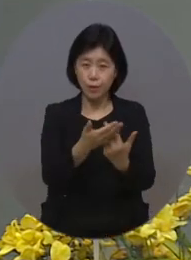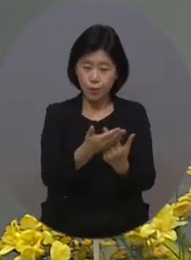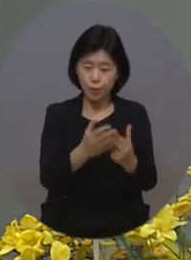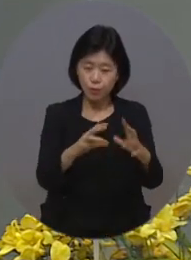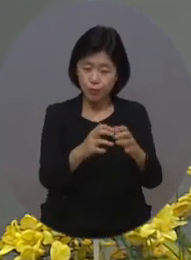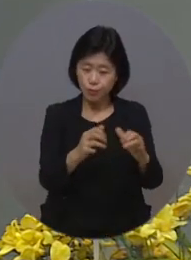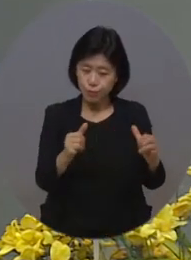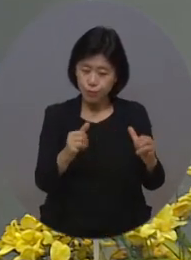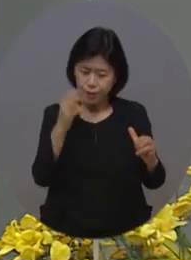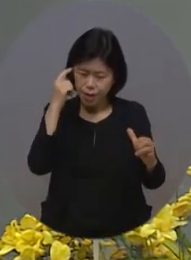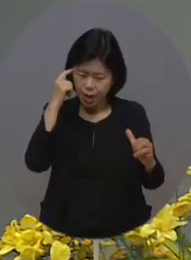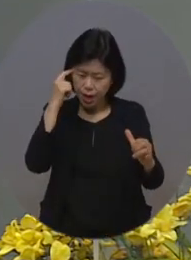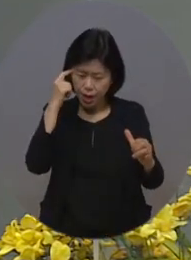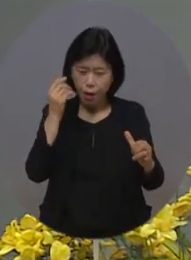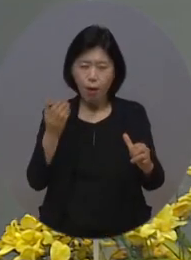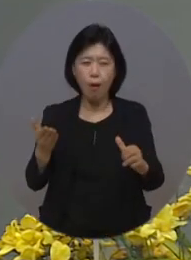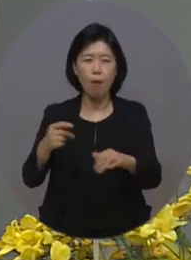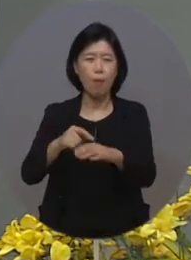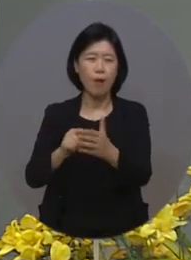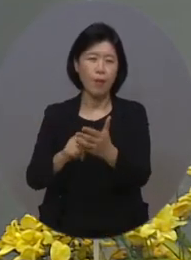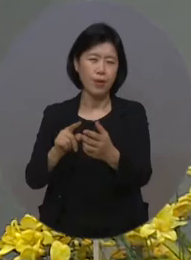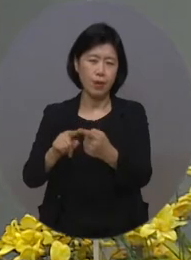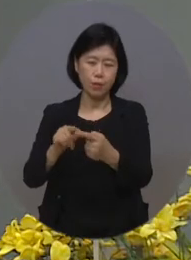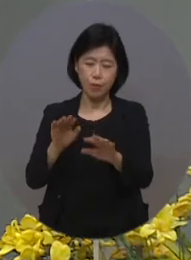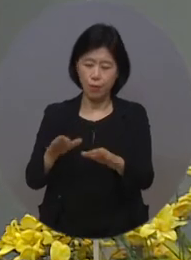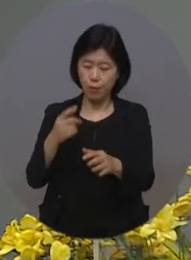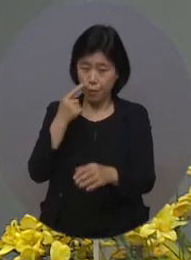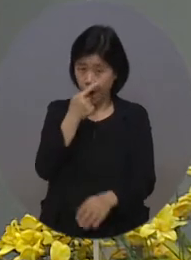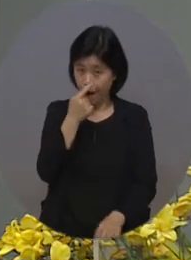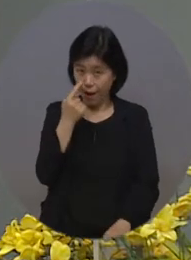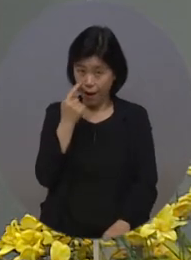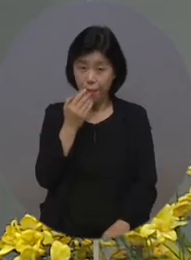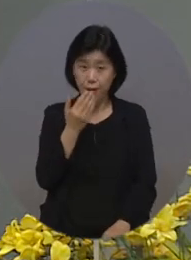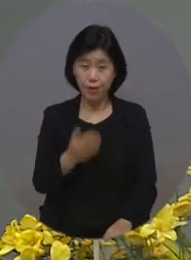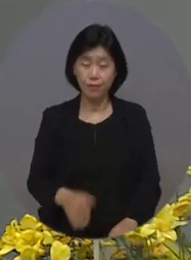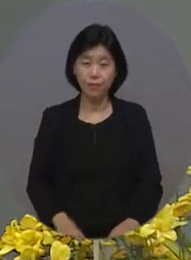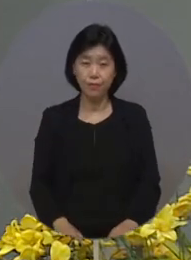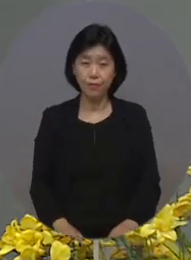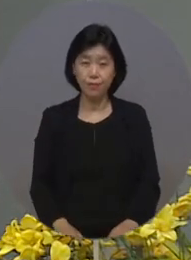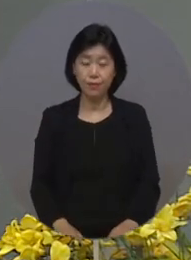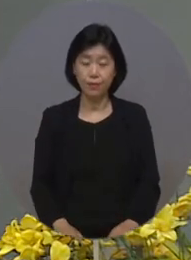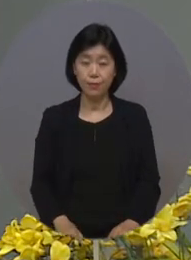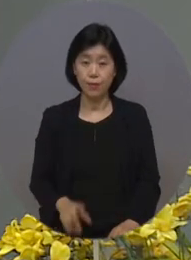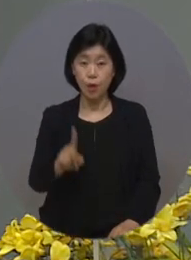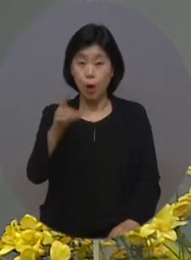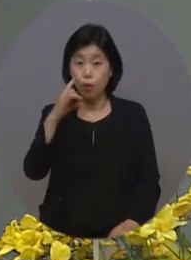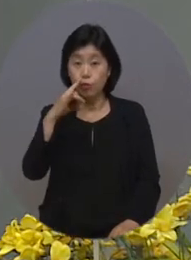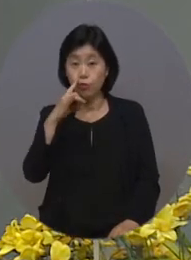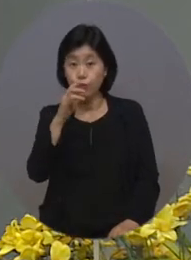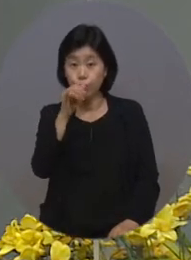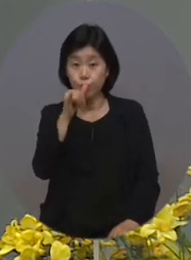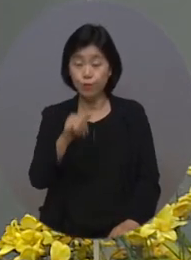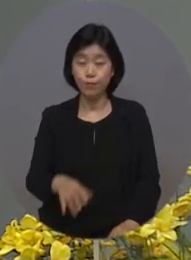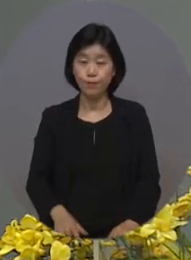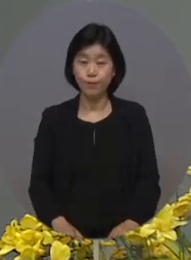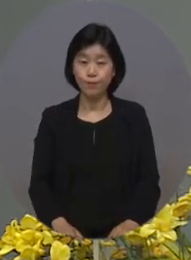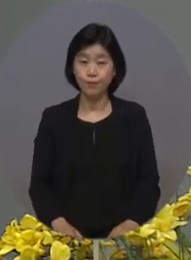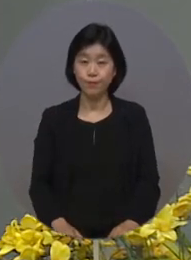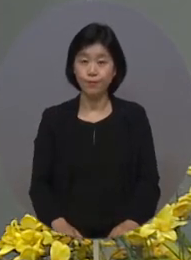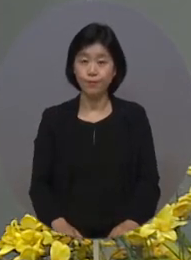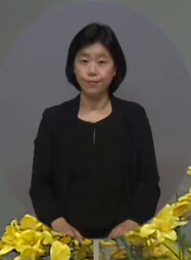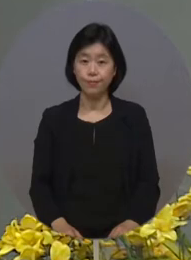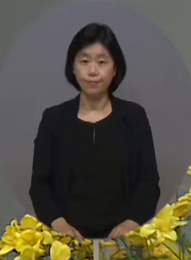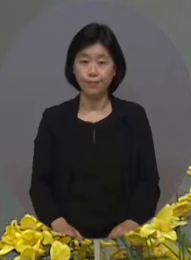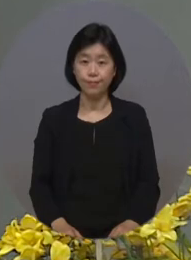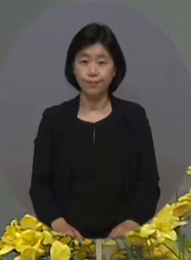마인드를 오늘 확인할 수 있었습니다 4 그리고요 사실 궁금한 게 또 하나 있습니다 예 어